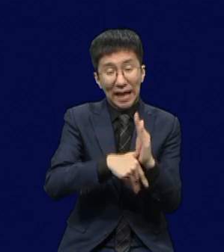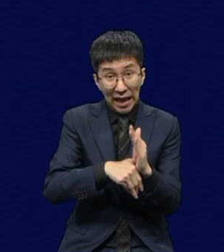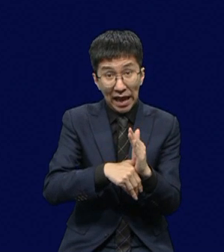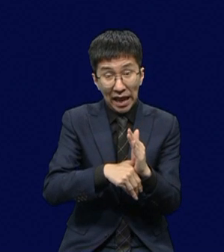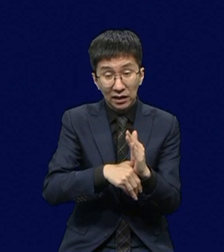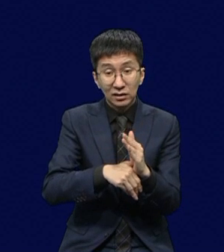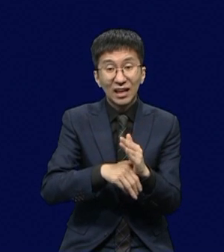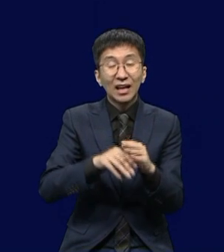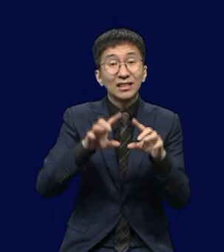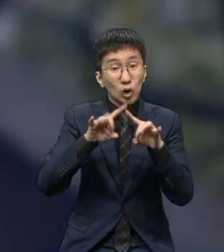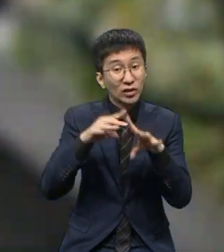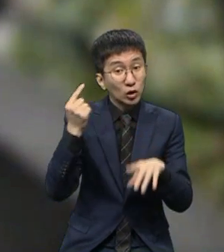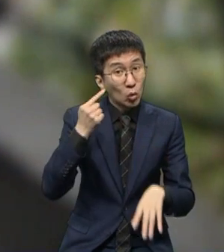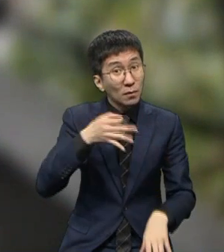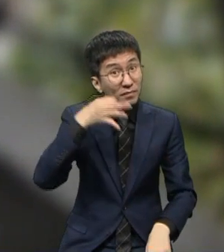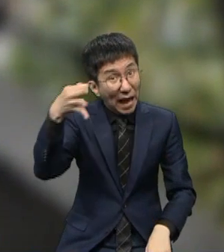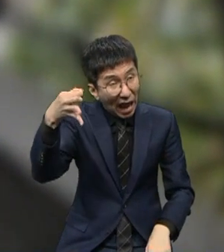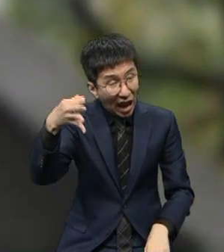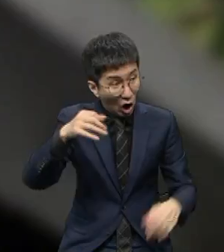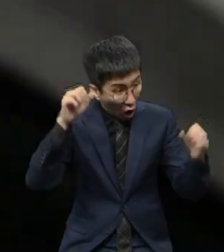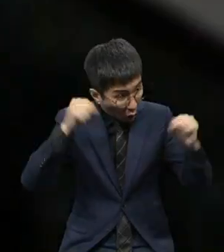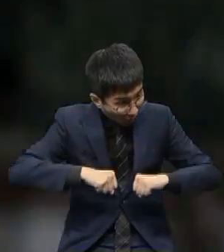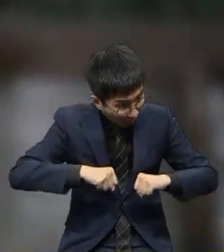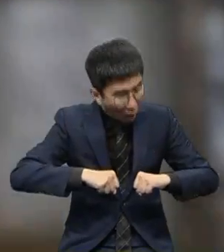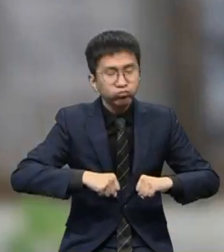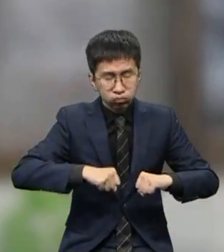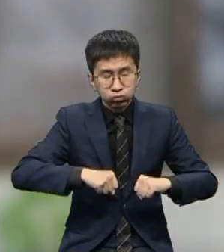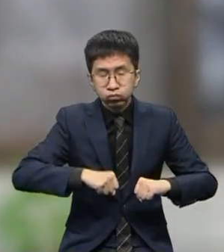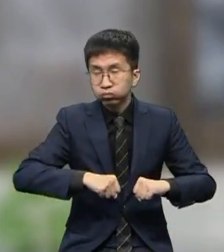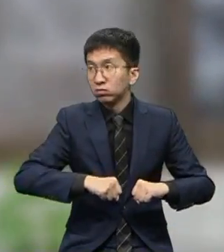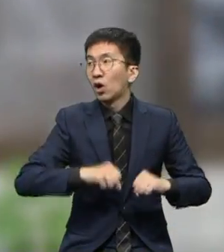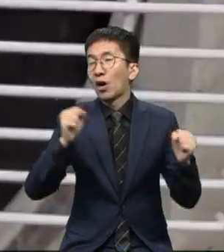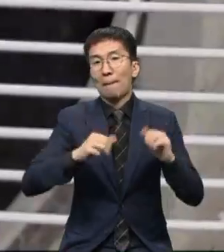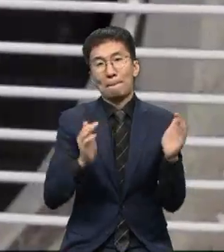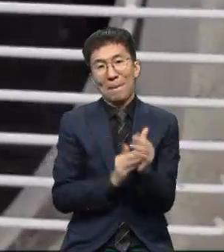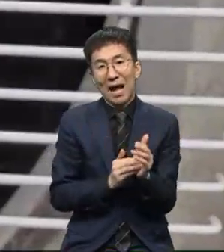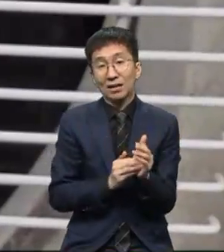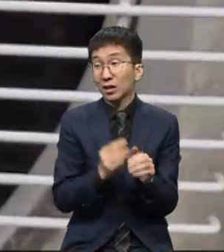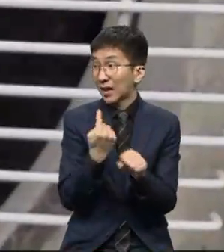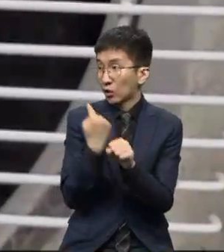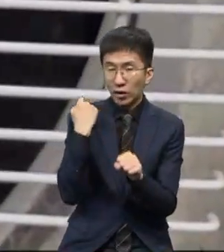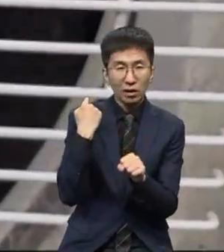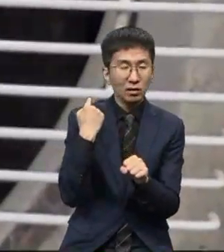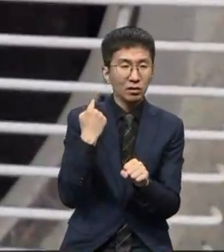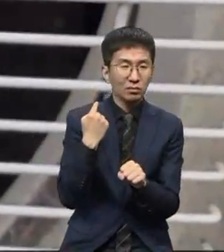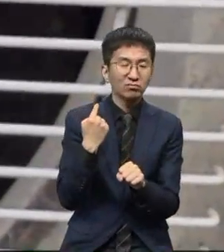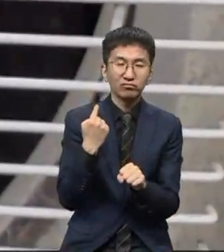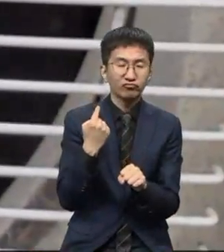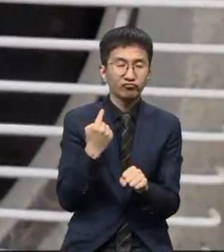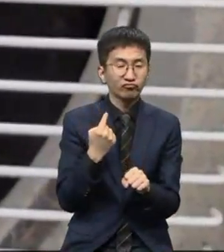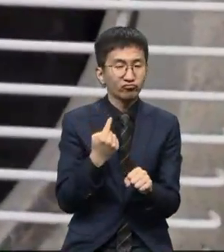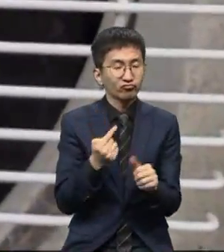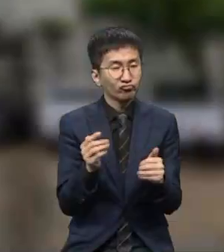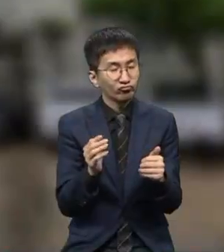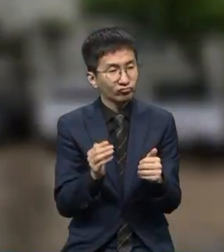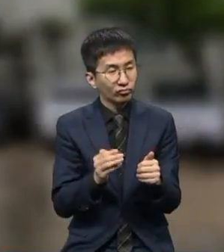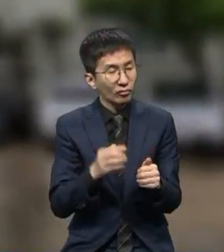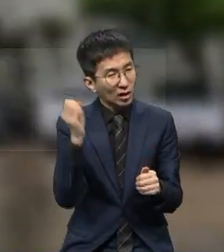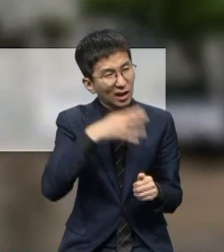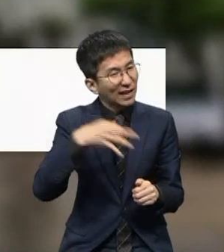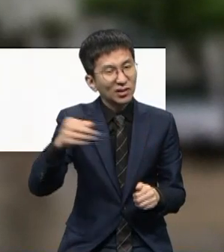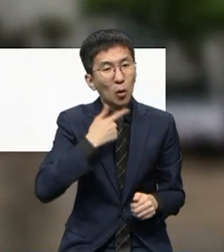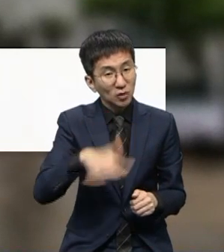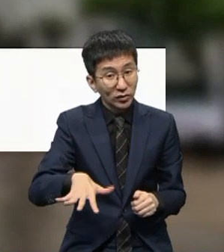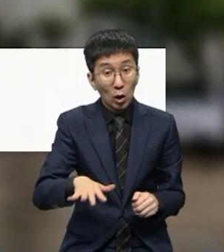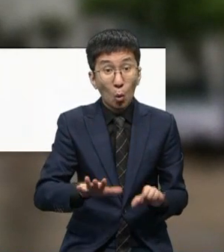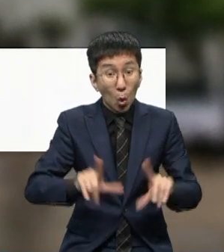주장했습니다 지난해 는 부담 하지 않았는데 입주자 대표들과 협의회의 이번엔 부과하게 된 것이라 하였습니다 오빠는